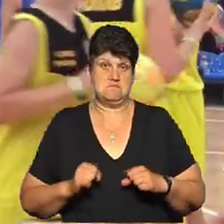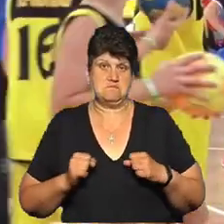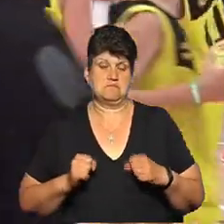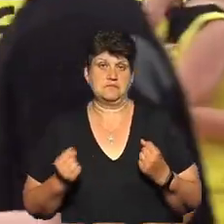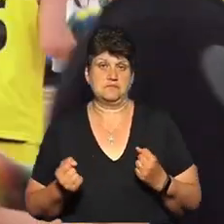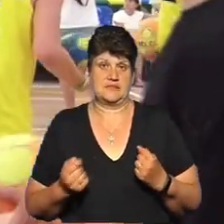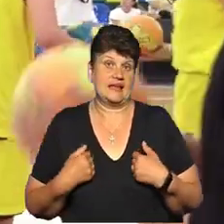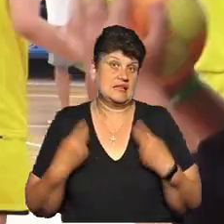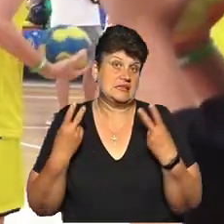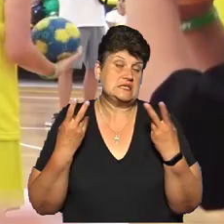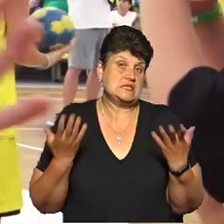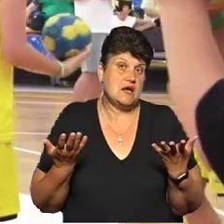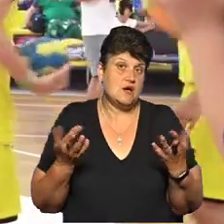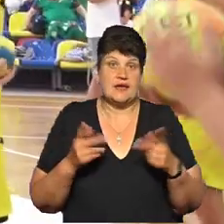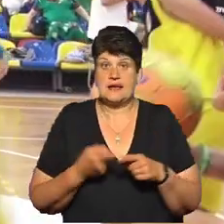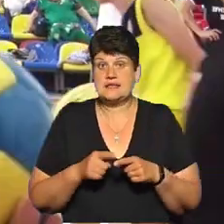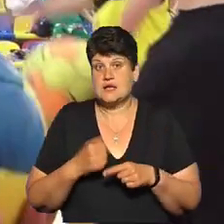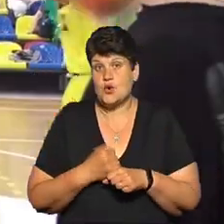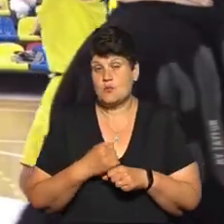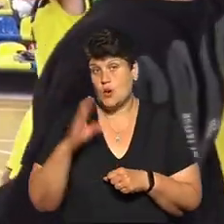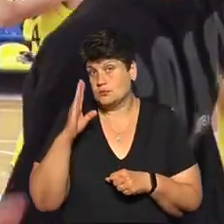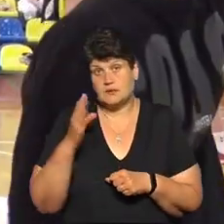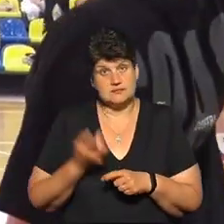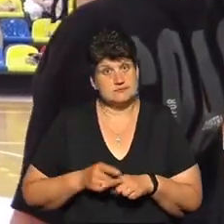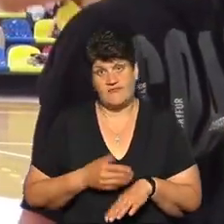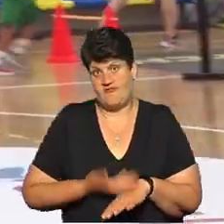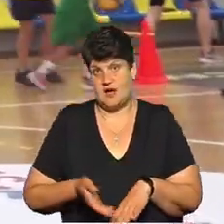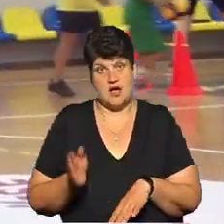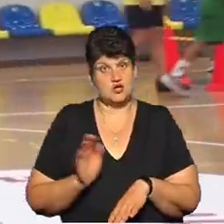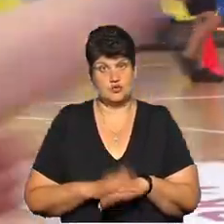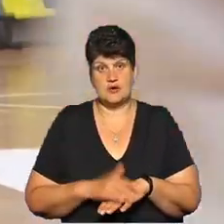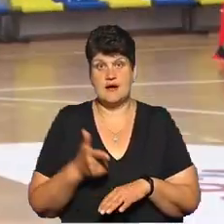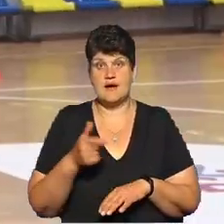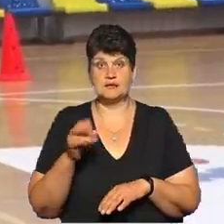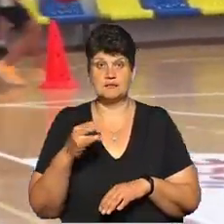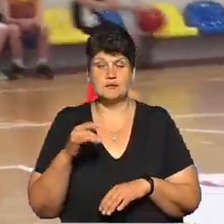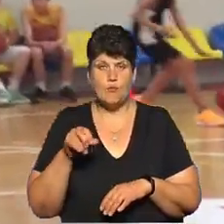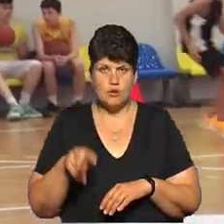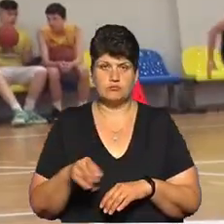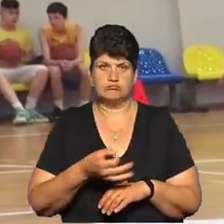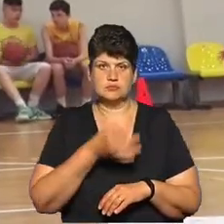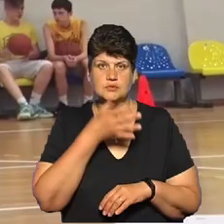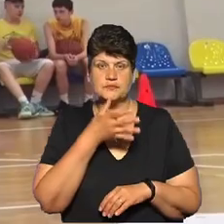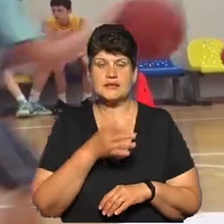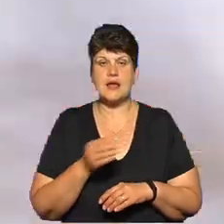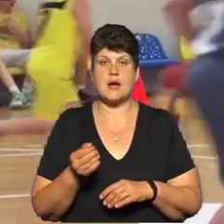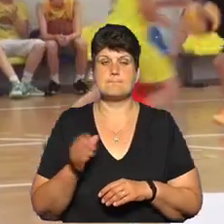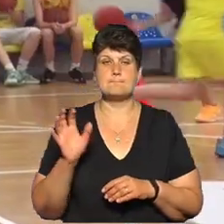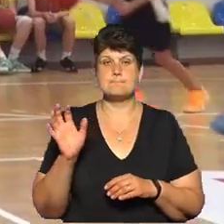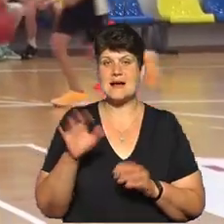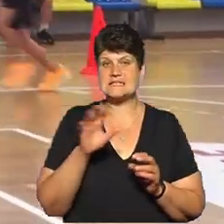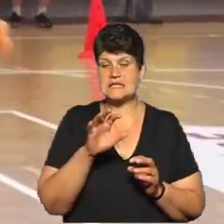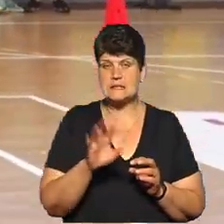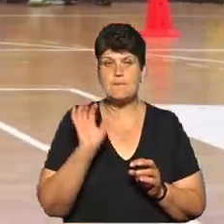хлопці це роблять, але це дуже важко. Гандбол поки що дуже подобається. На баскетбольній локації закинути м'яч у кільце